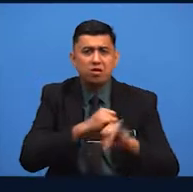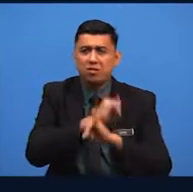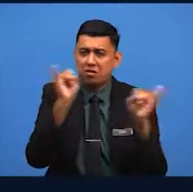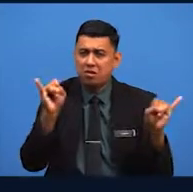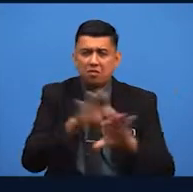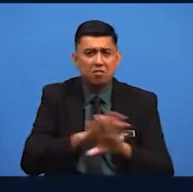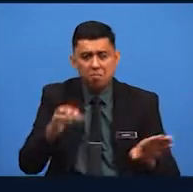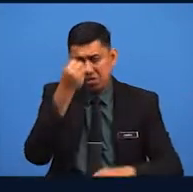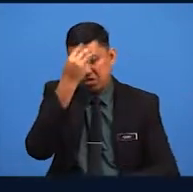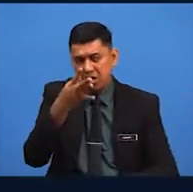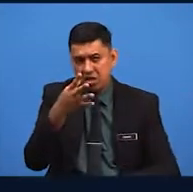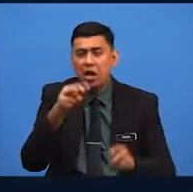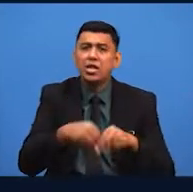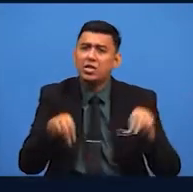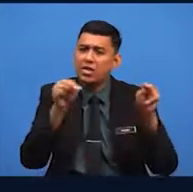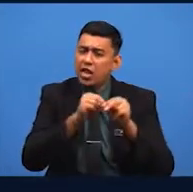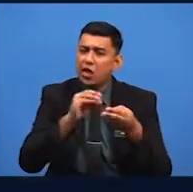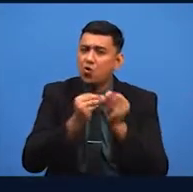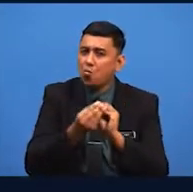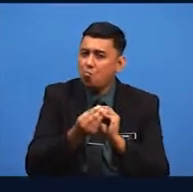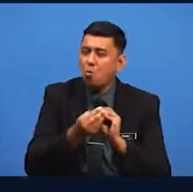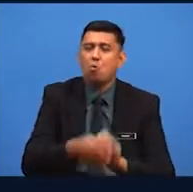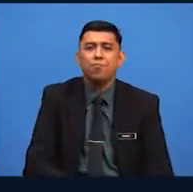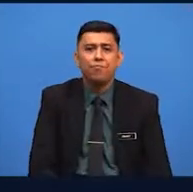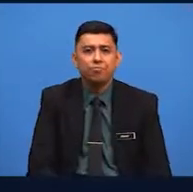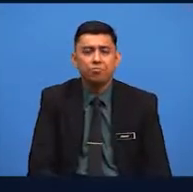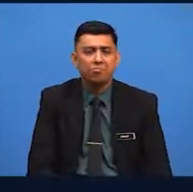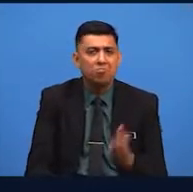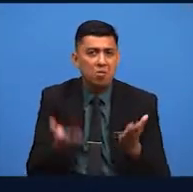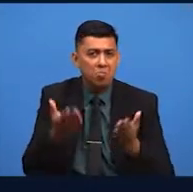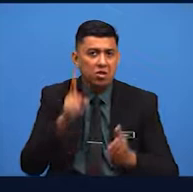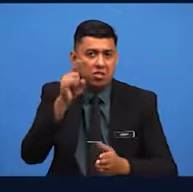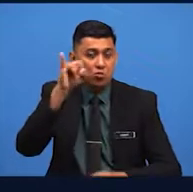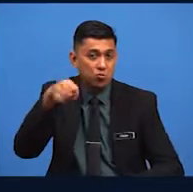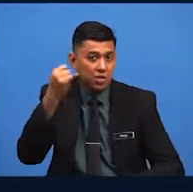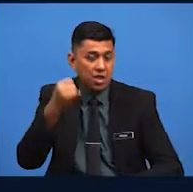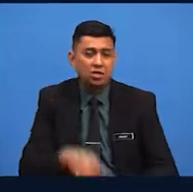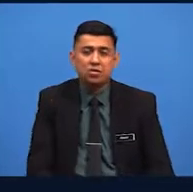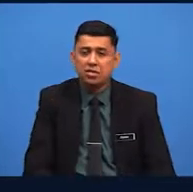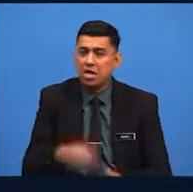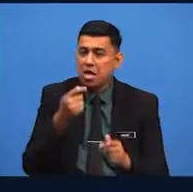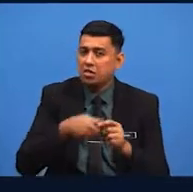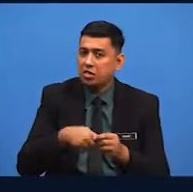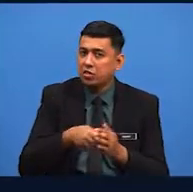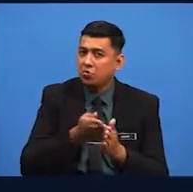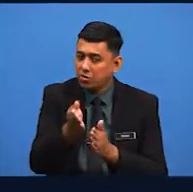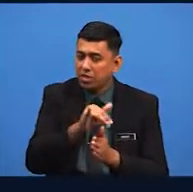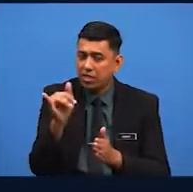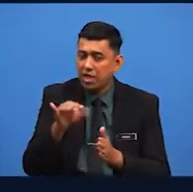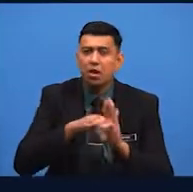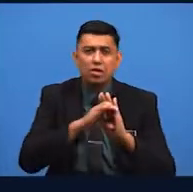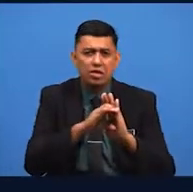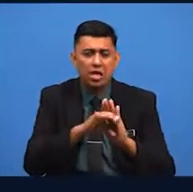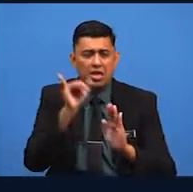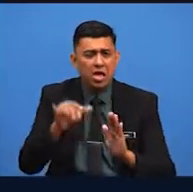tidak menyatakan nilai nombor tersebut. Mungkin 1 juta. Seterusnya, contoh ayat